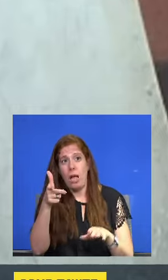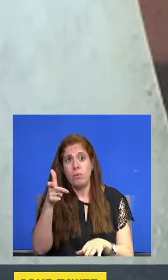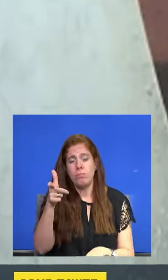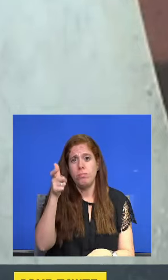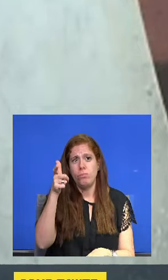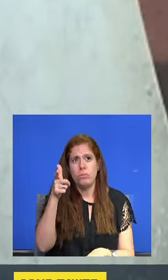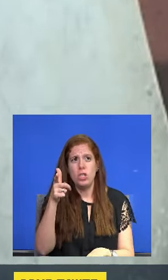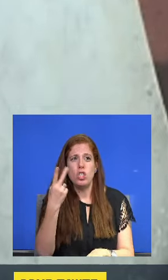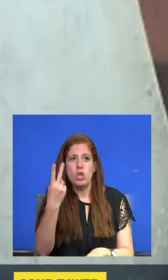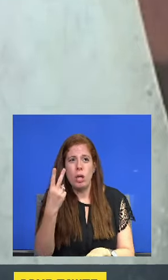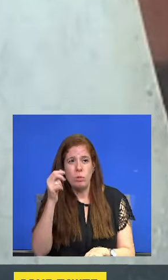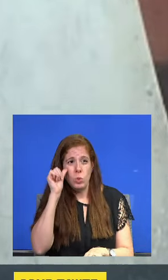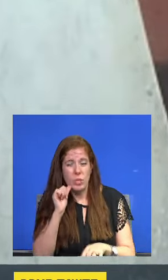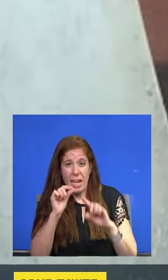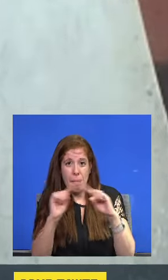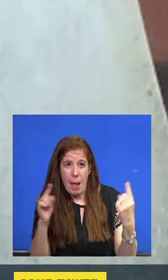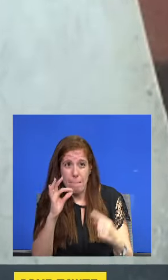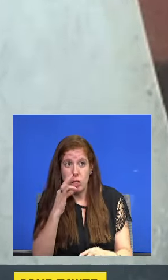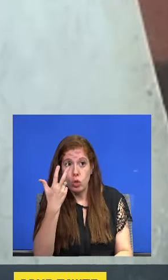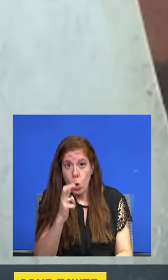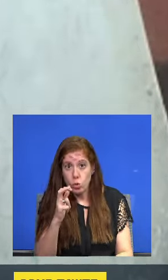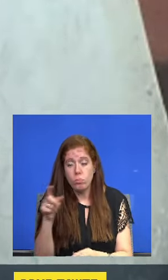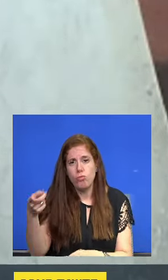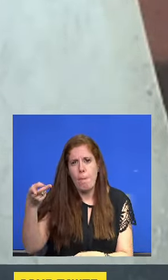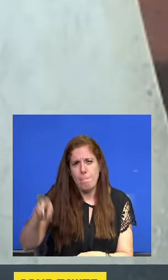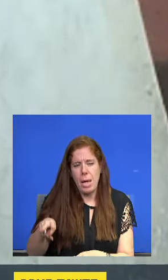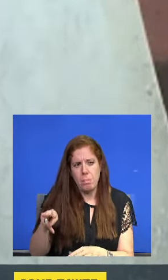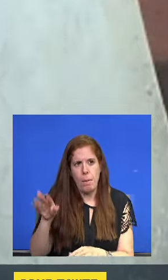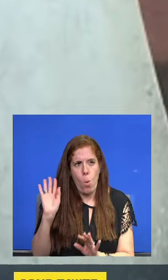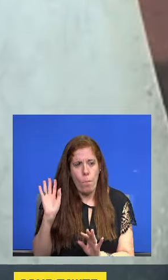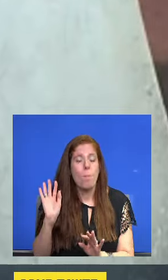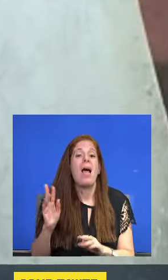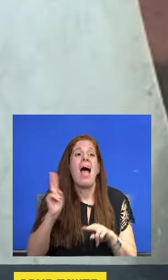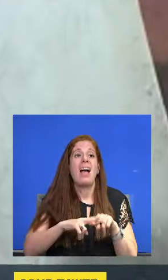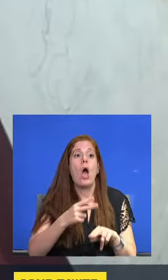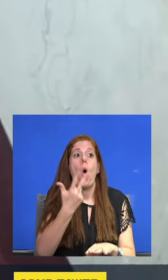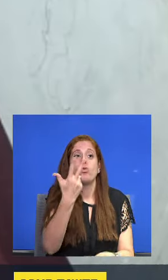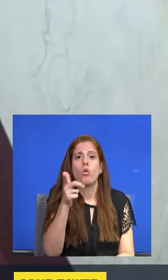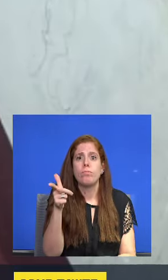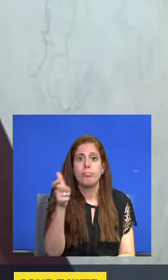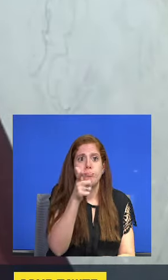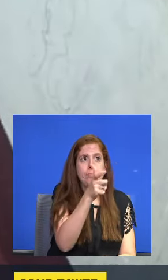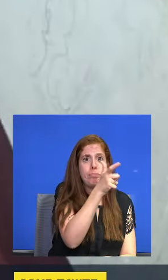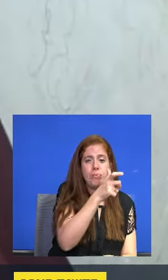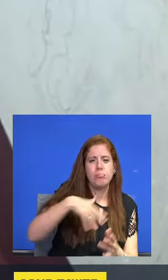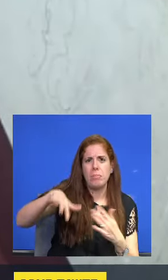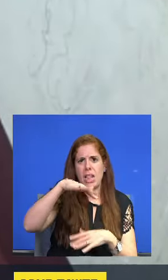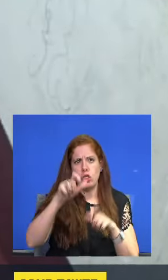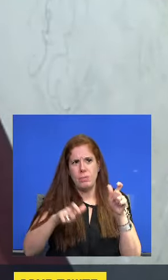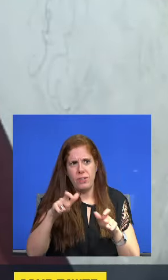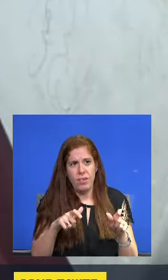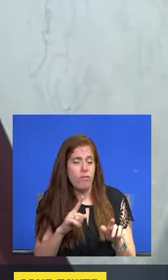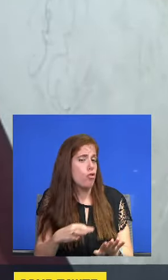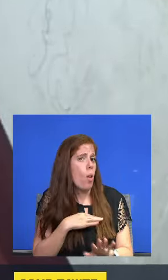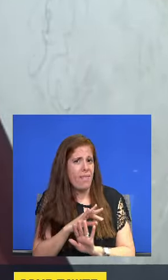יריות בסודני אחר בן 30, והוא מת במקום. לאחר מכן הוא יורה עוד 3 יריות בסובבים שלא